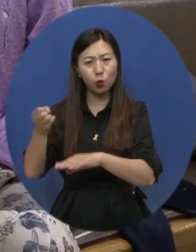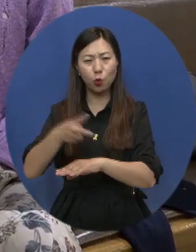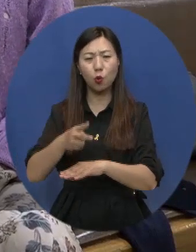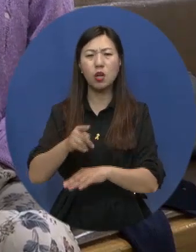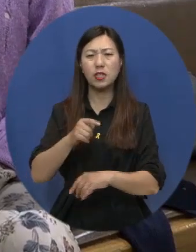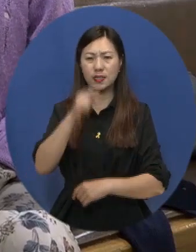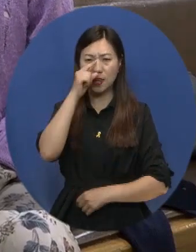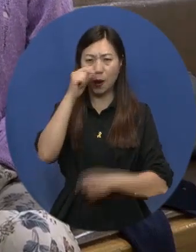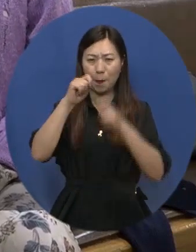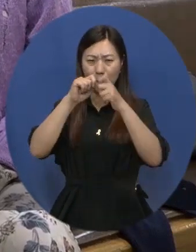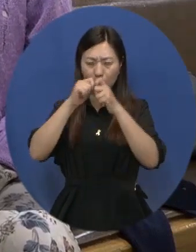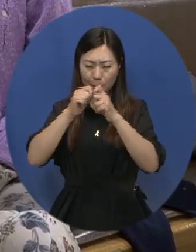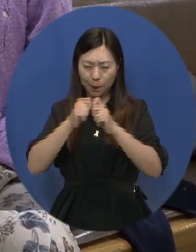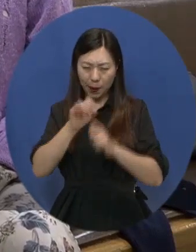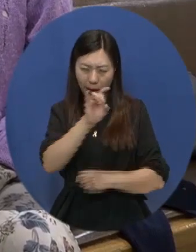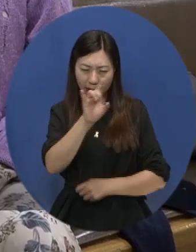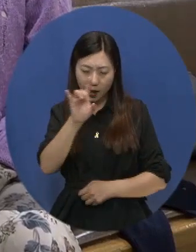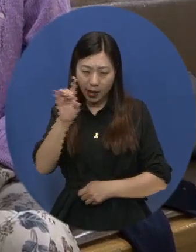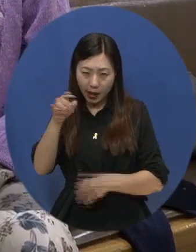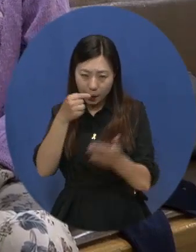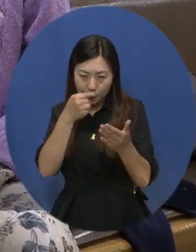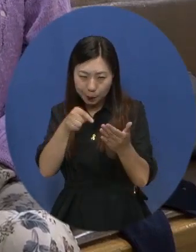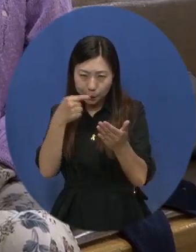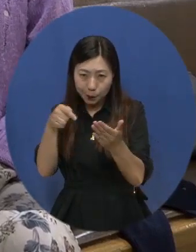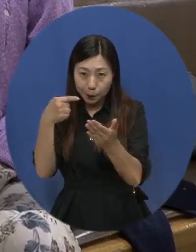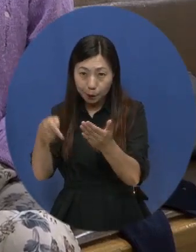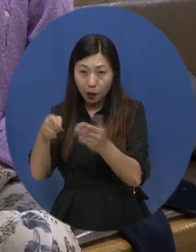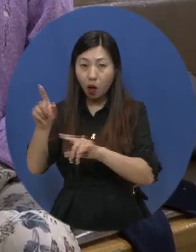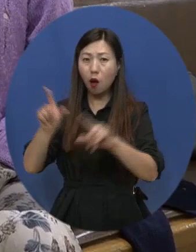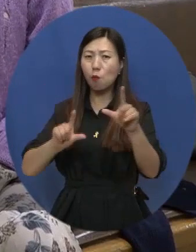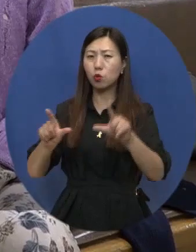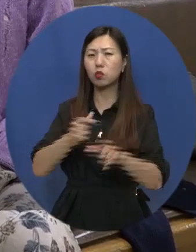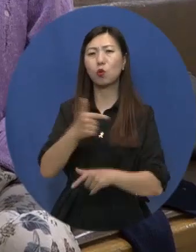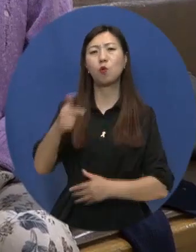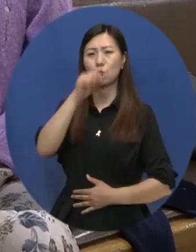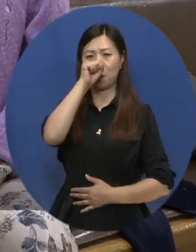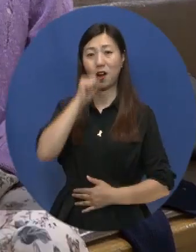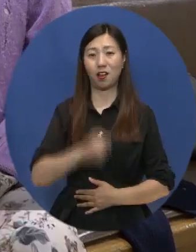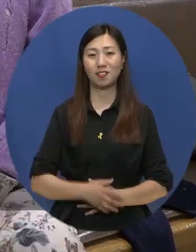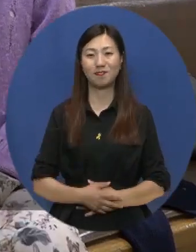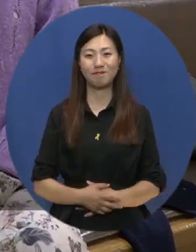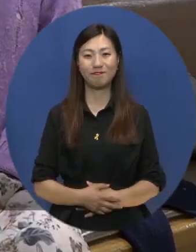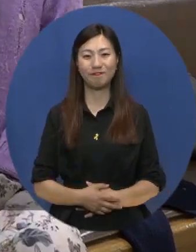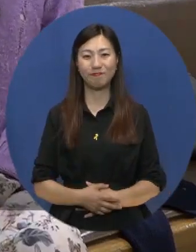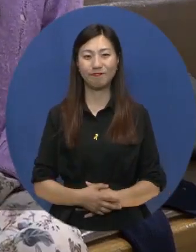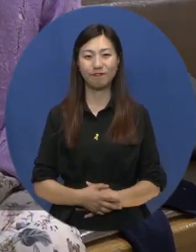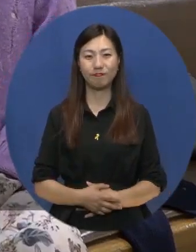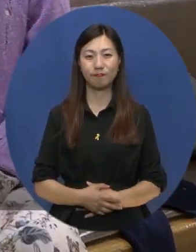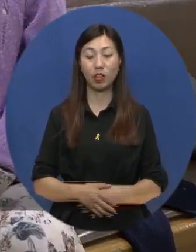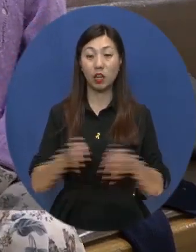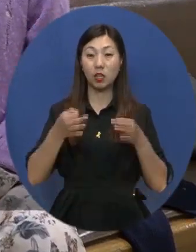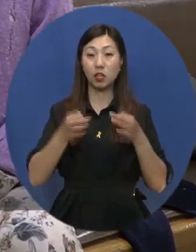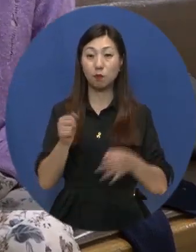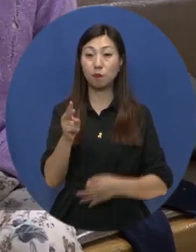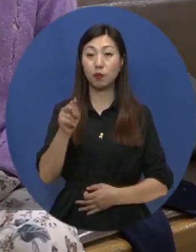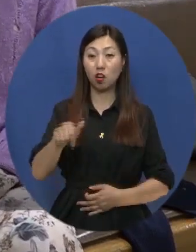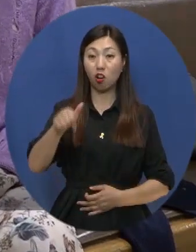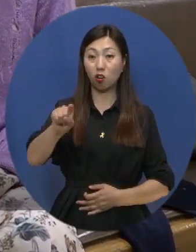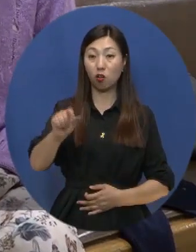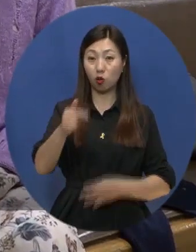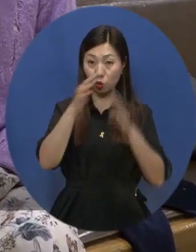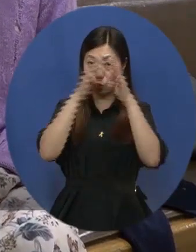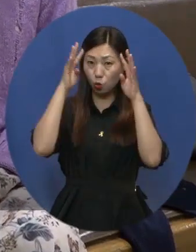꼼꼼하게 한 명 한 명 알려주시는 모습이 너무 좋았던 것 같습니다. 김혁권 교수님은 어떤